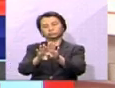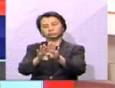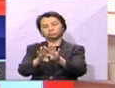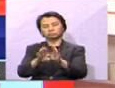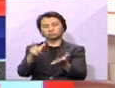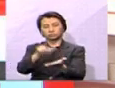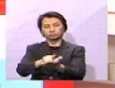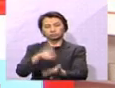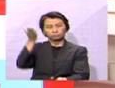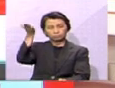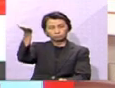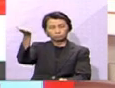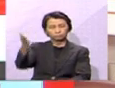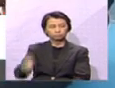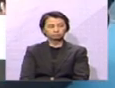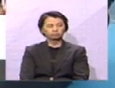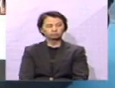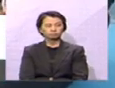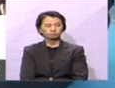majidah Ismail